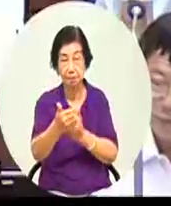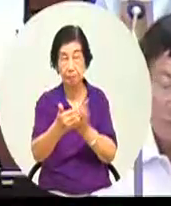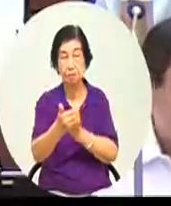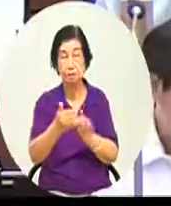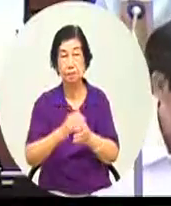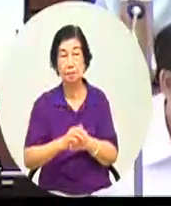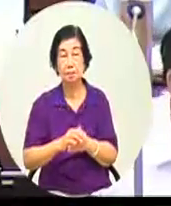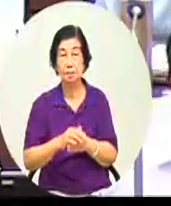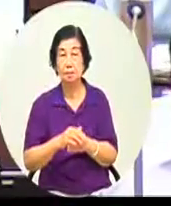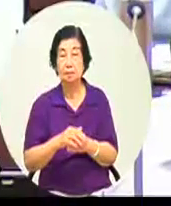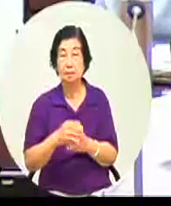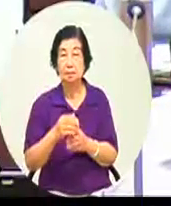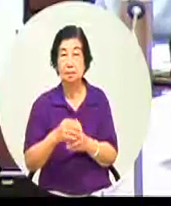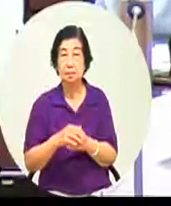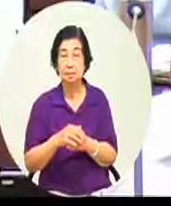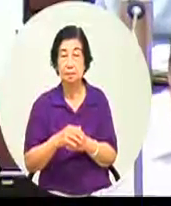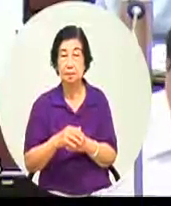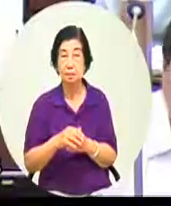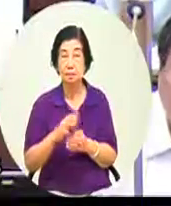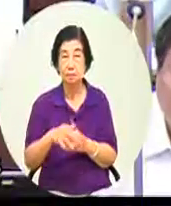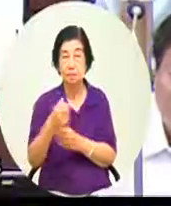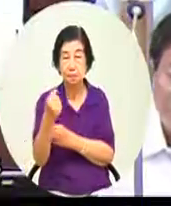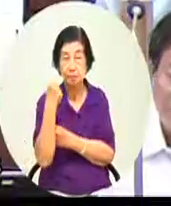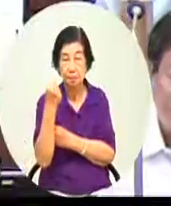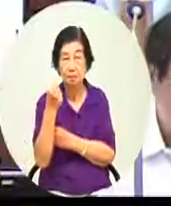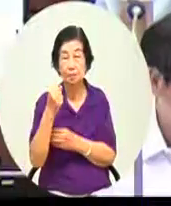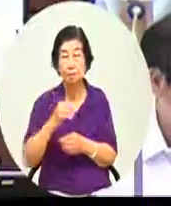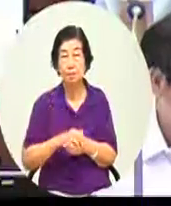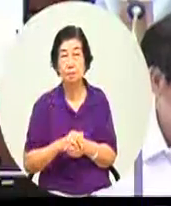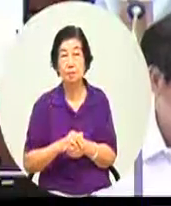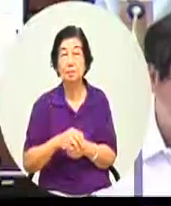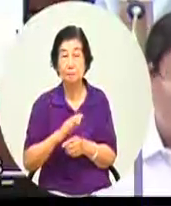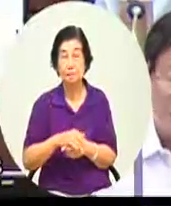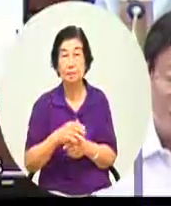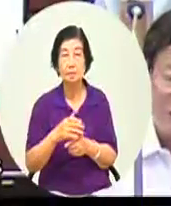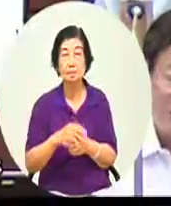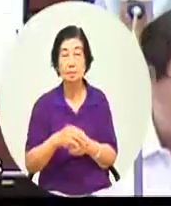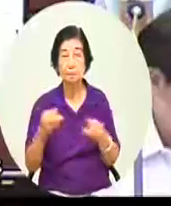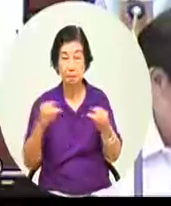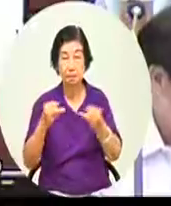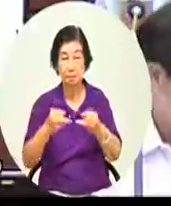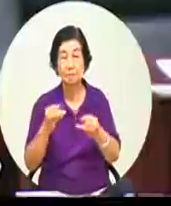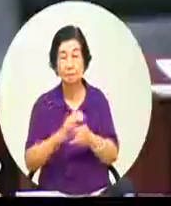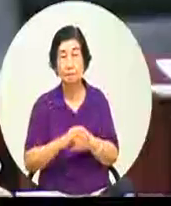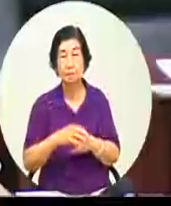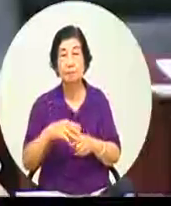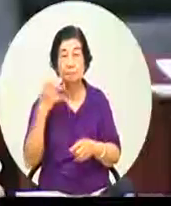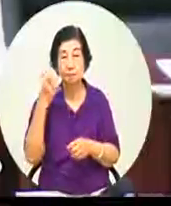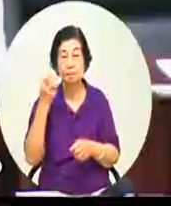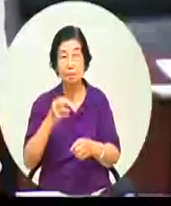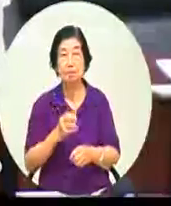能够有一点点的努力的这样的一个成果啦。好，谢谢。